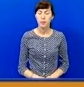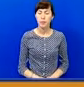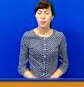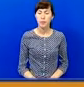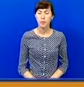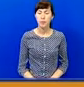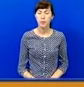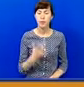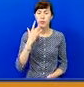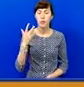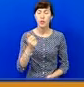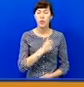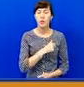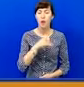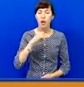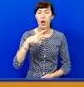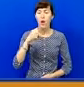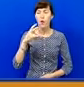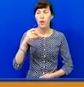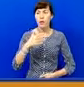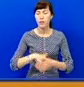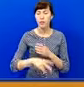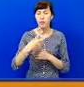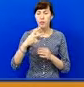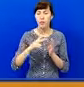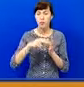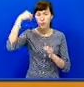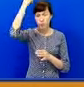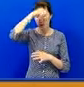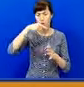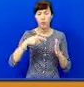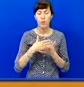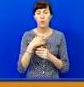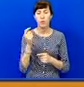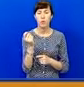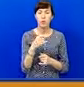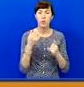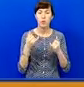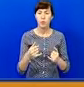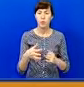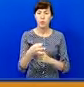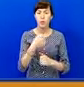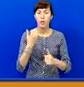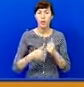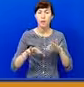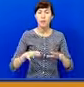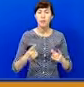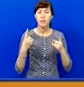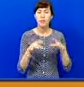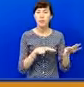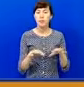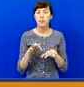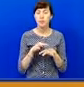Биыл кеңес әскерлерінің Ауғанстан жерінен шығарылғанына 28 жыл. Мақсатсыз соғыс құрбандары бүгінде облыстың әр түкпірінде ауқымды шаралар